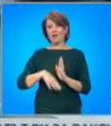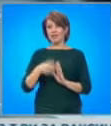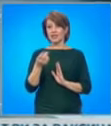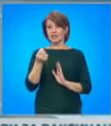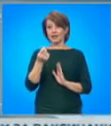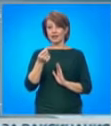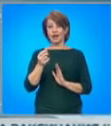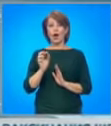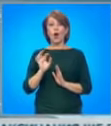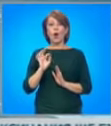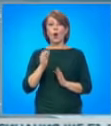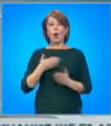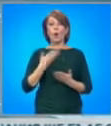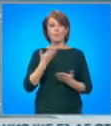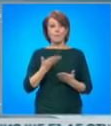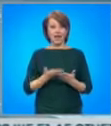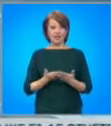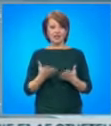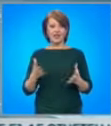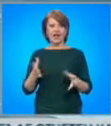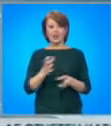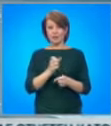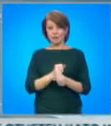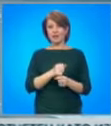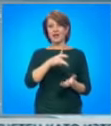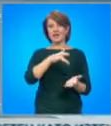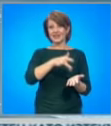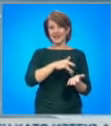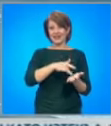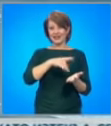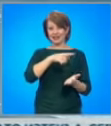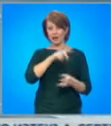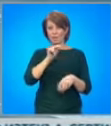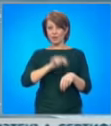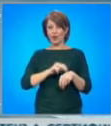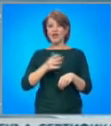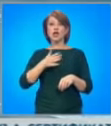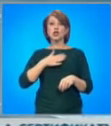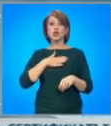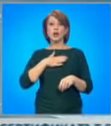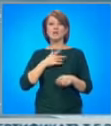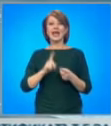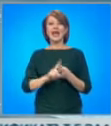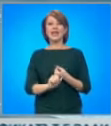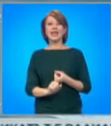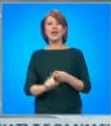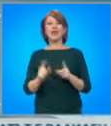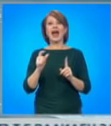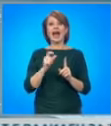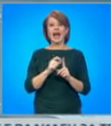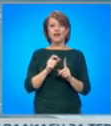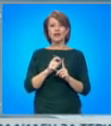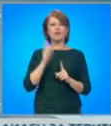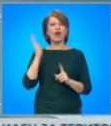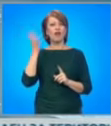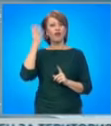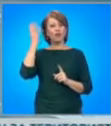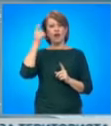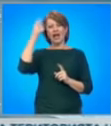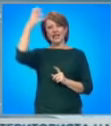обявите за продажби откриваме и този хотел в самия център на Пловдив, чийто собственик беше Кирил Рашков или по-известен като Цар